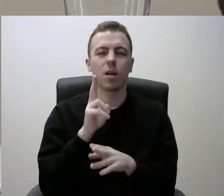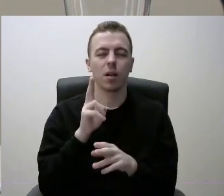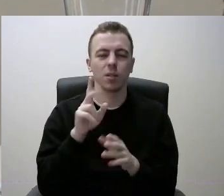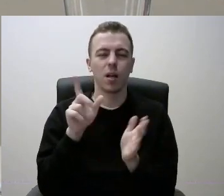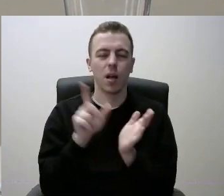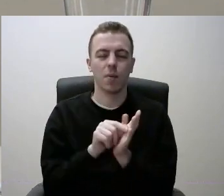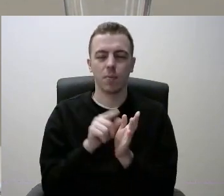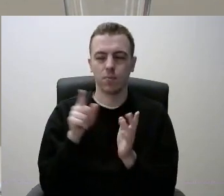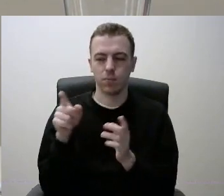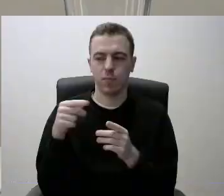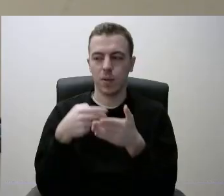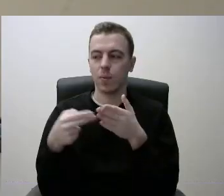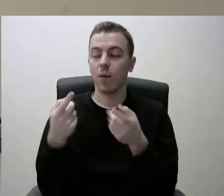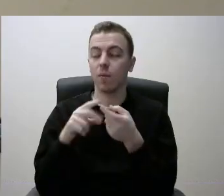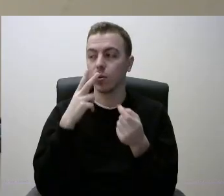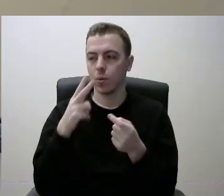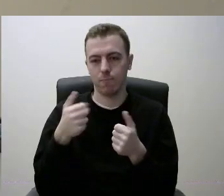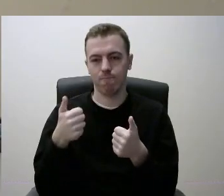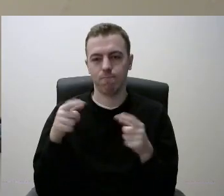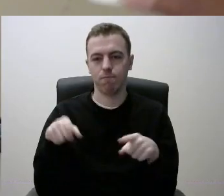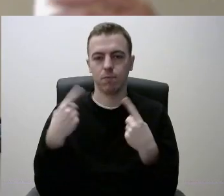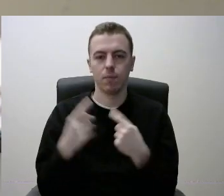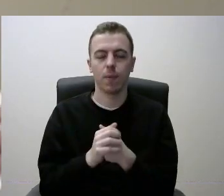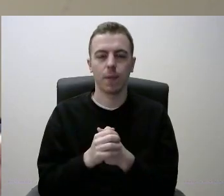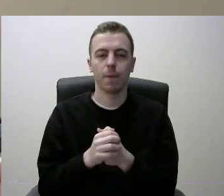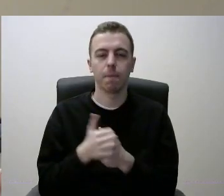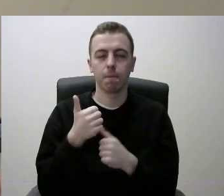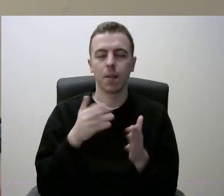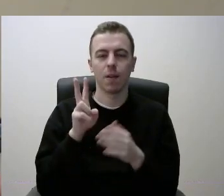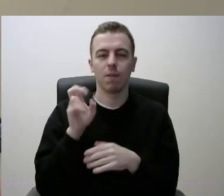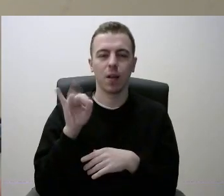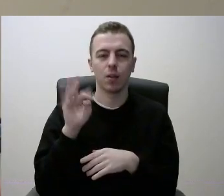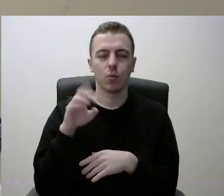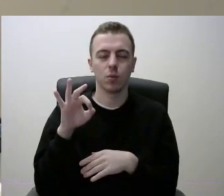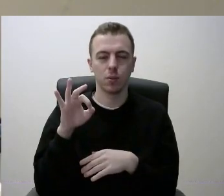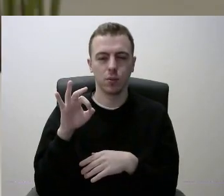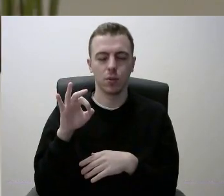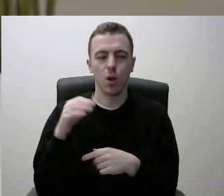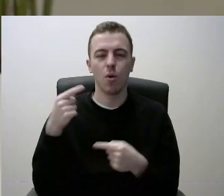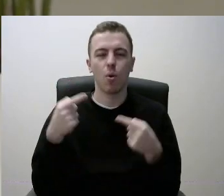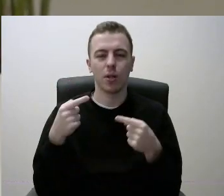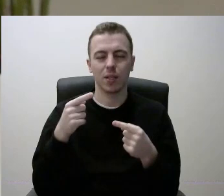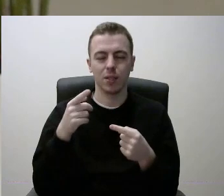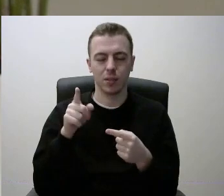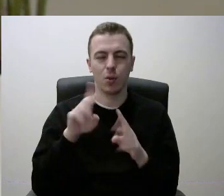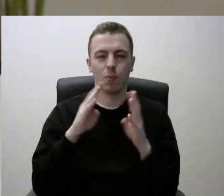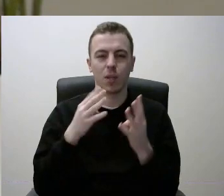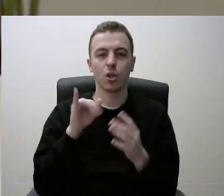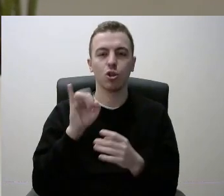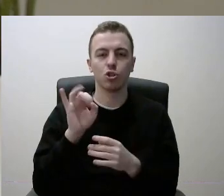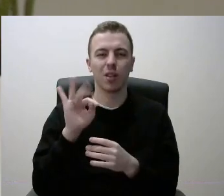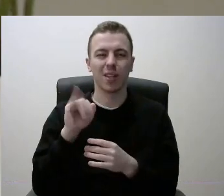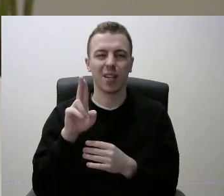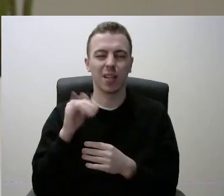interesus, ir žmonių lūkesčius. Ačiū. Ir Arvydas Vaitkus, politinis komitetas, ištikimi Klaipėdai. Na, noriu